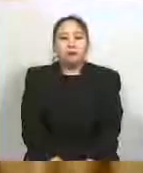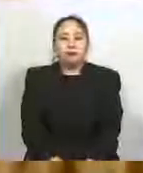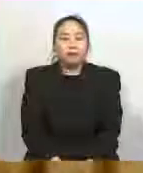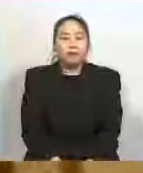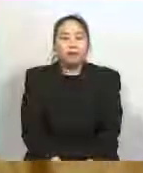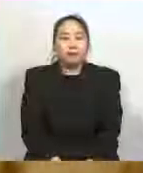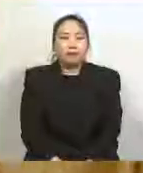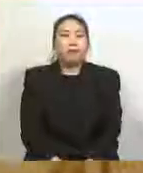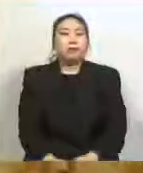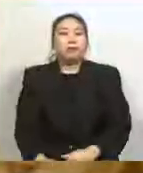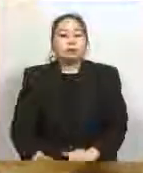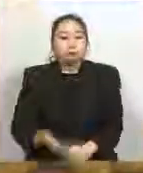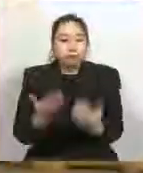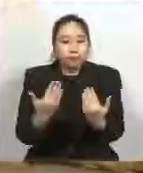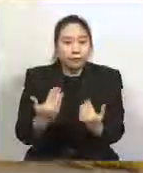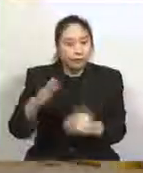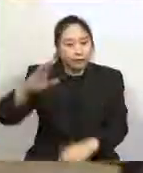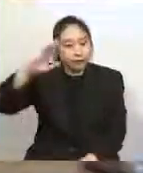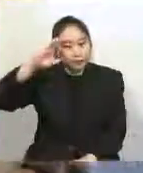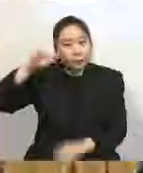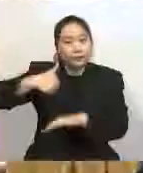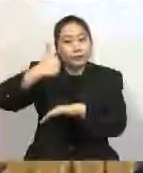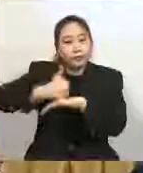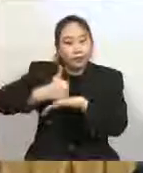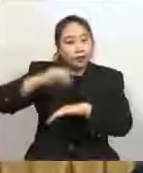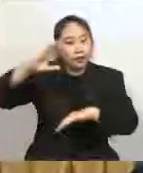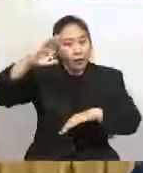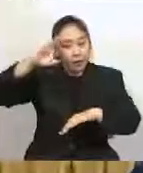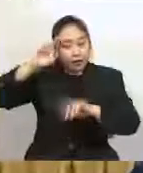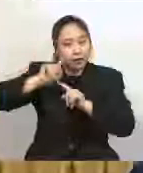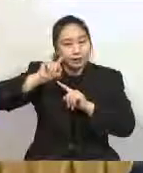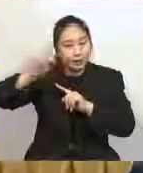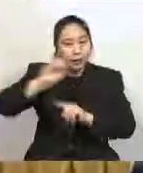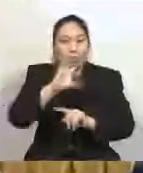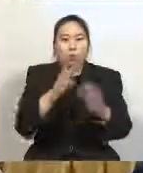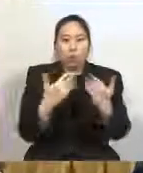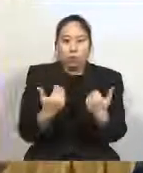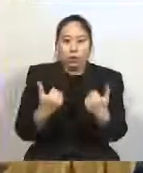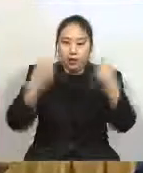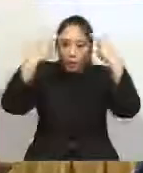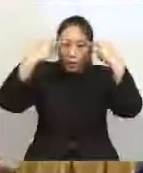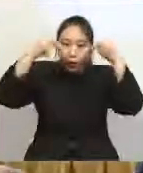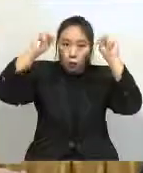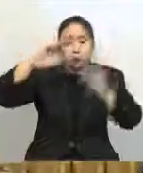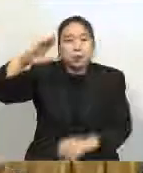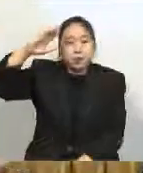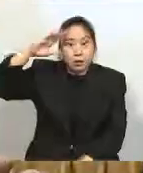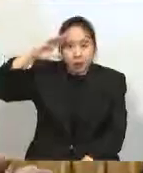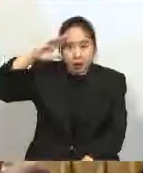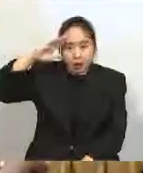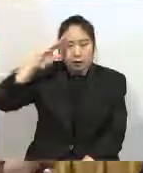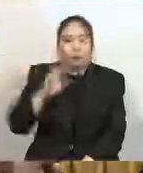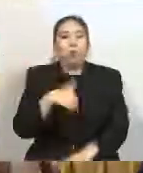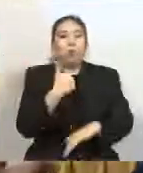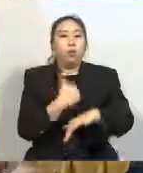ส่วนทางด้านพลเอกพรพิพัฒน์เบญยศรีผู้บัญชาการทหารสูงสุดได้บอกนะคะว่าพลเอกประยุทธ์จันทร์โอชานายกรัฐมนตรี